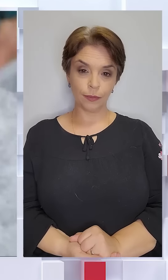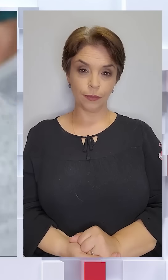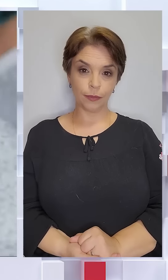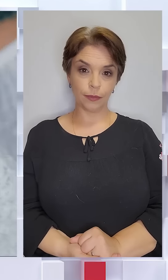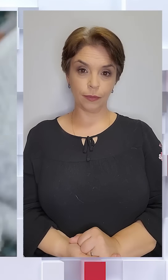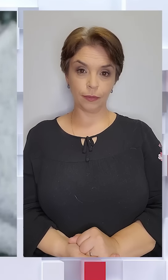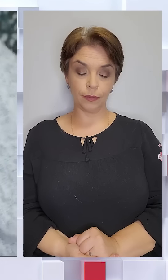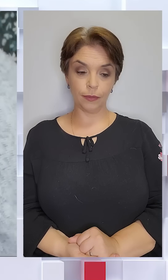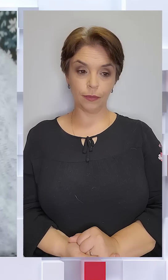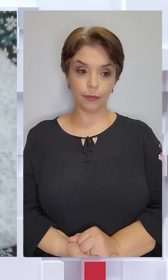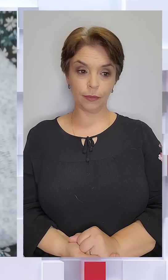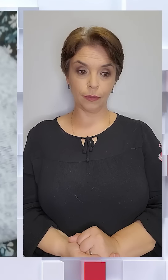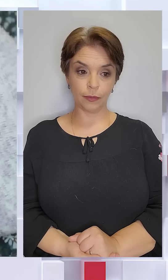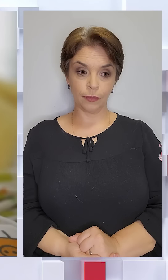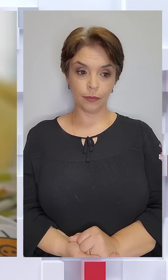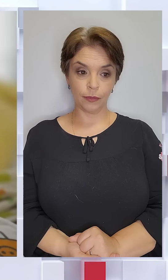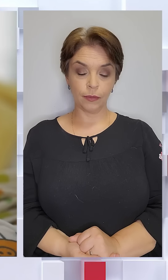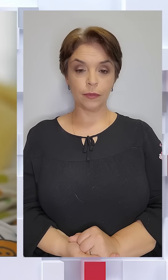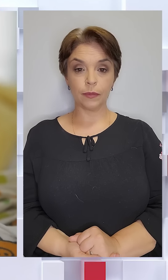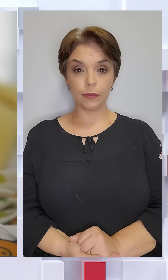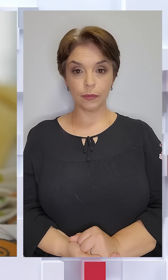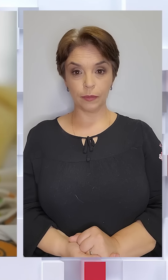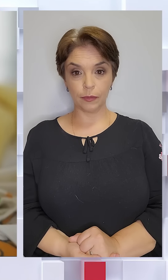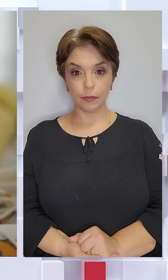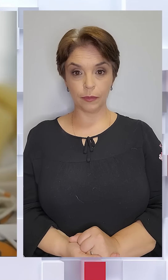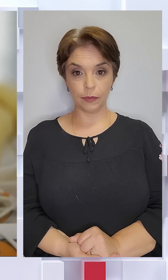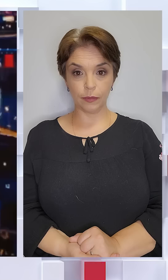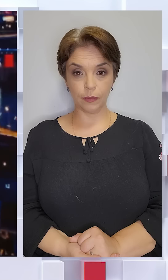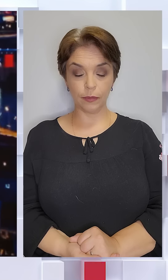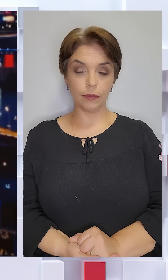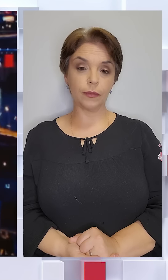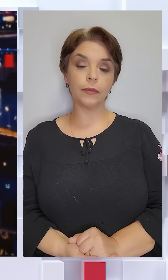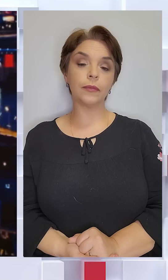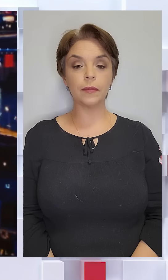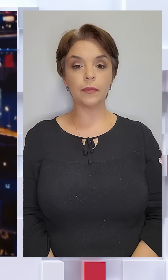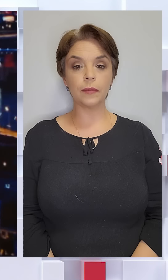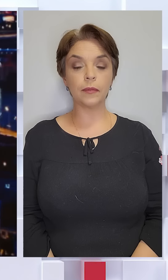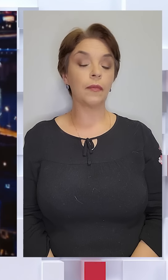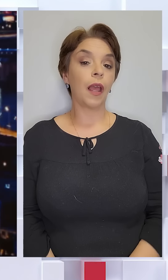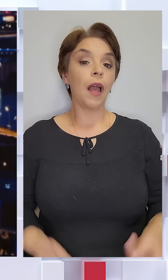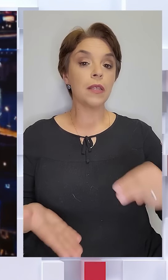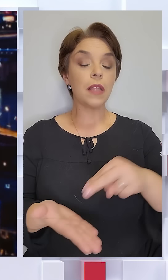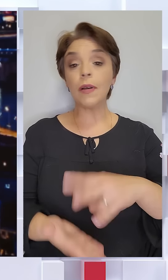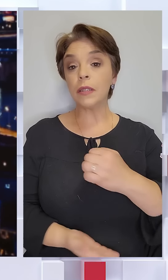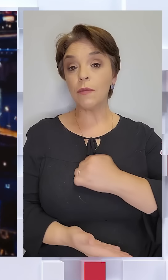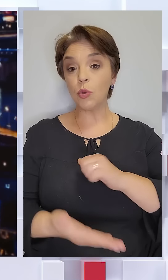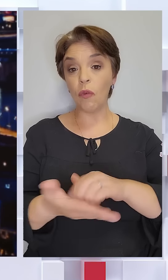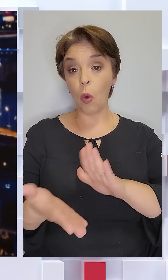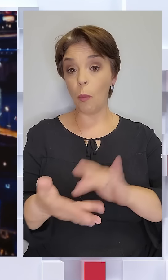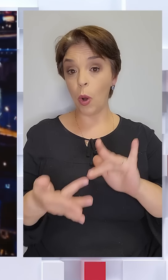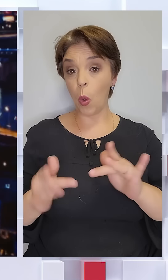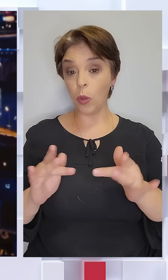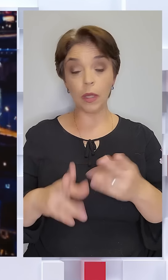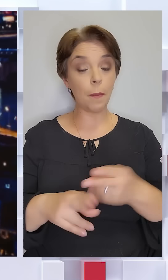Стрільцова, Андрій Марченко та Тимофій Кощій, ТСН, 1+1, марафон «Єдині новини». Ставати на військовий облік